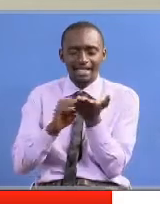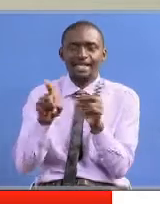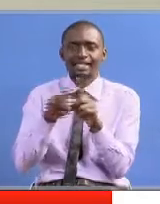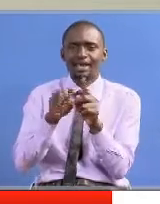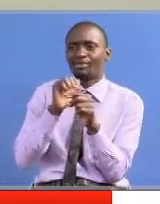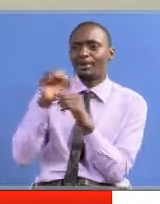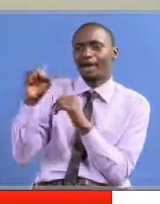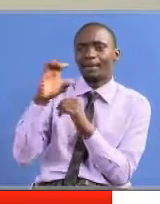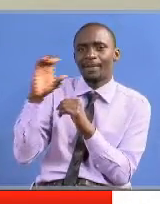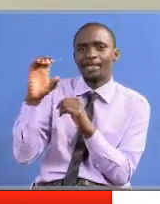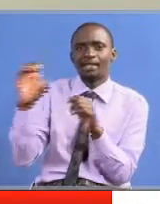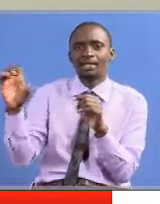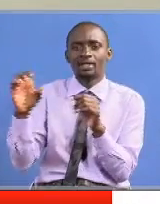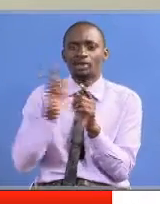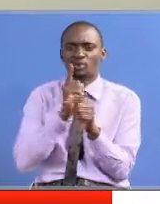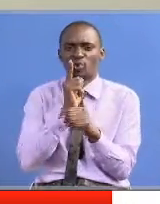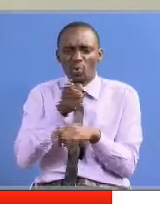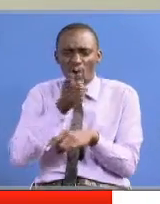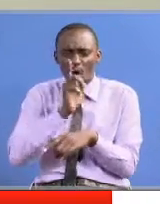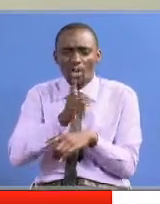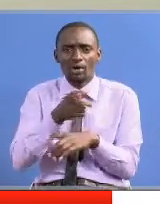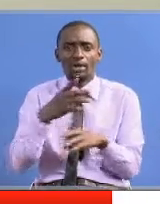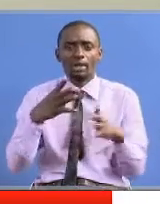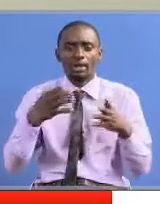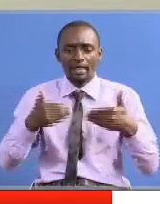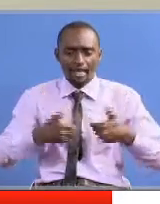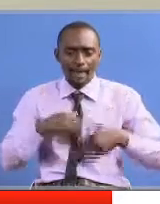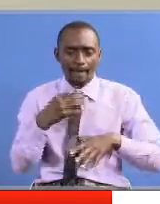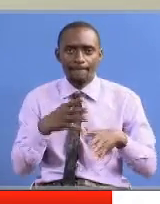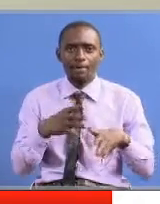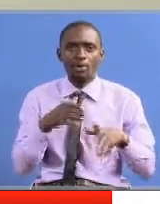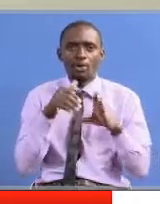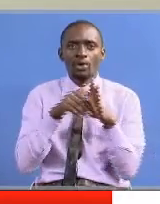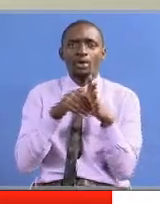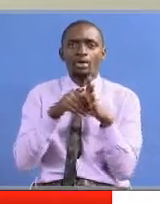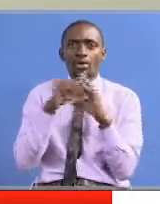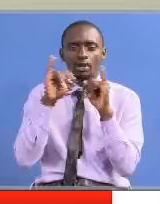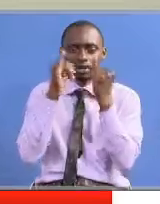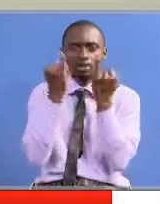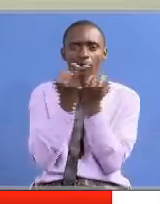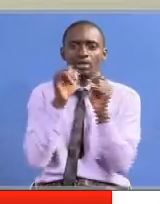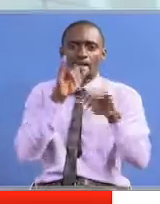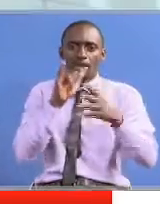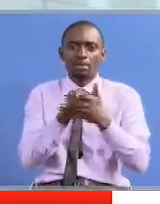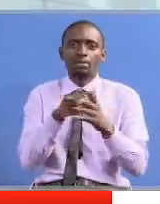to warn our young people in our institutions that they will perish if they do not.